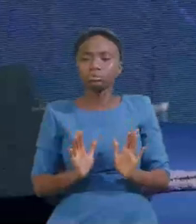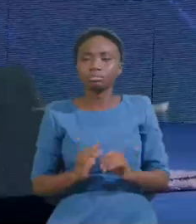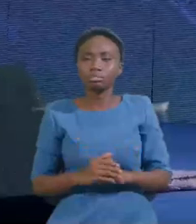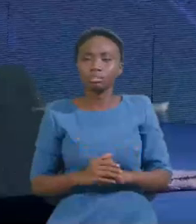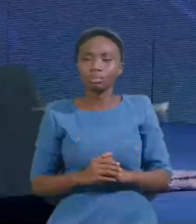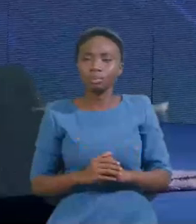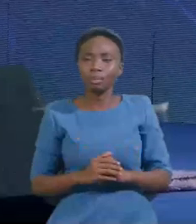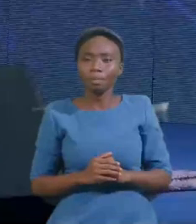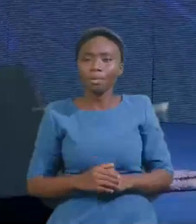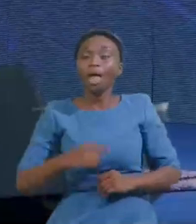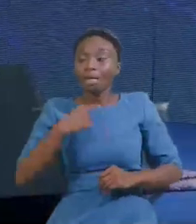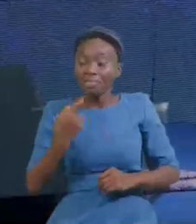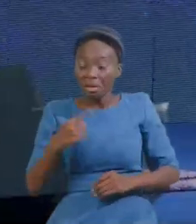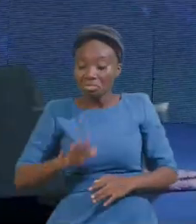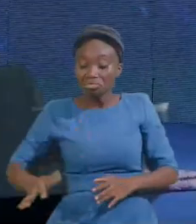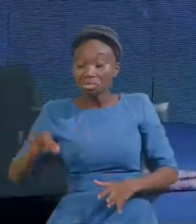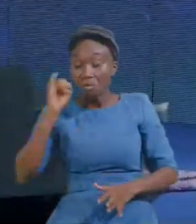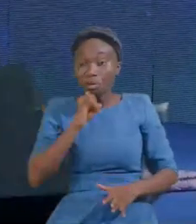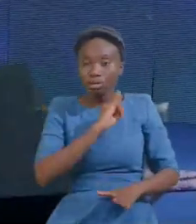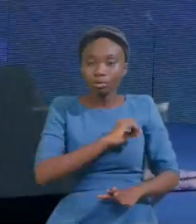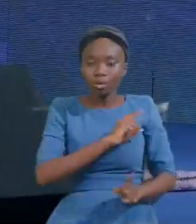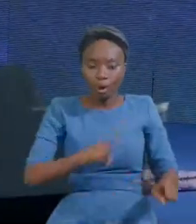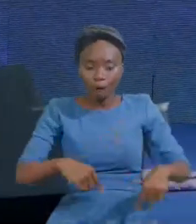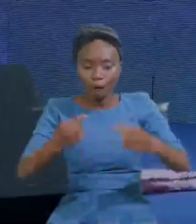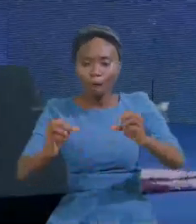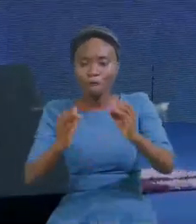Ta prière suffisante.